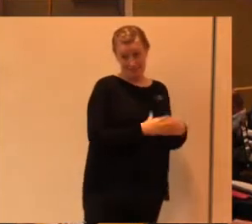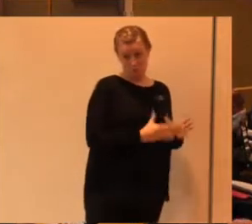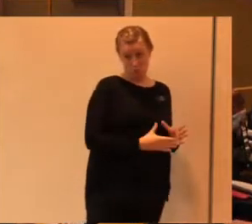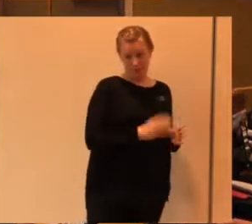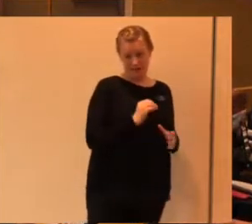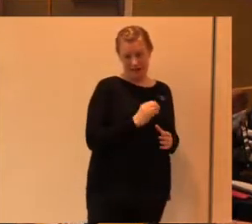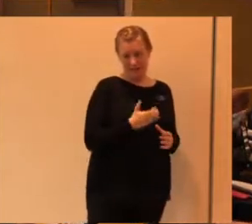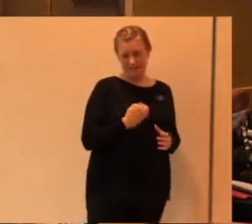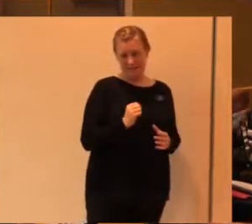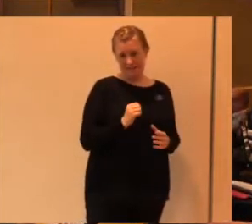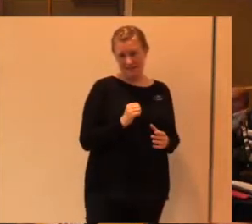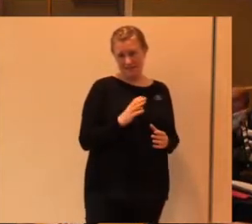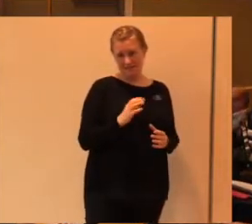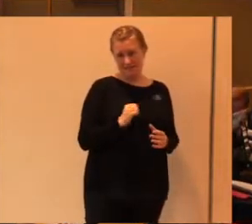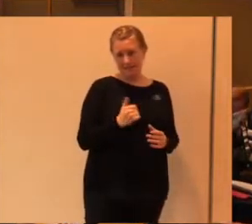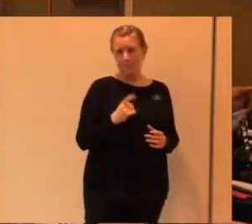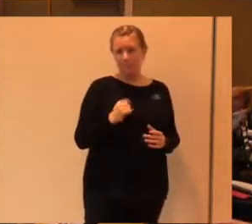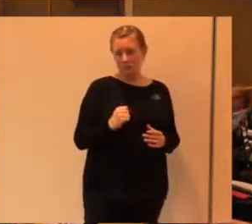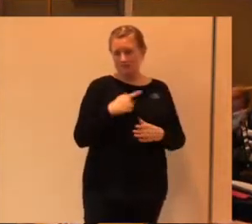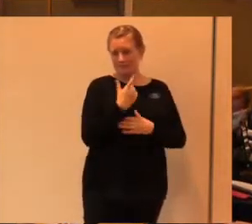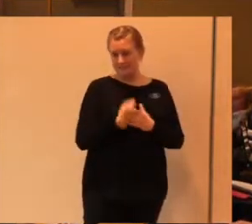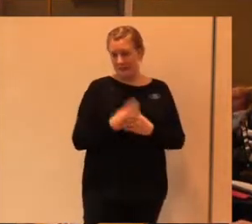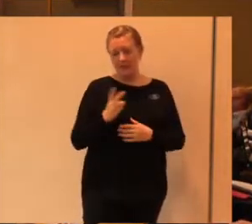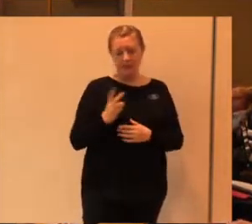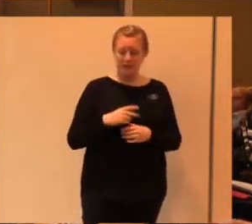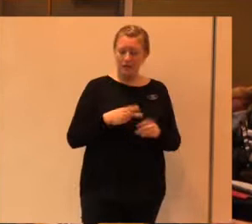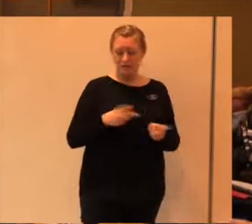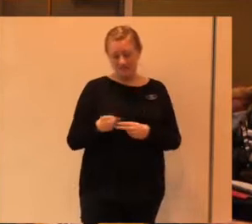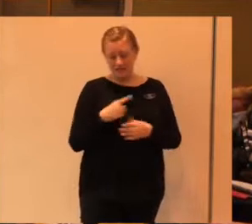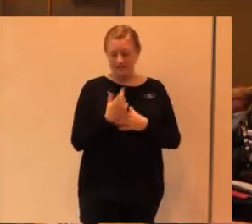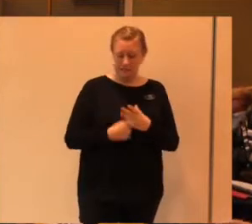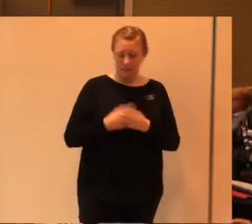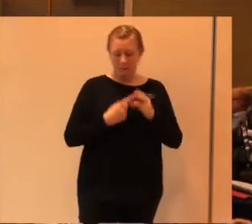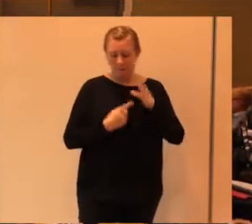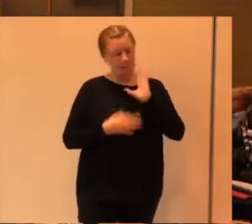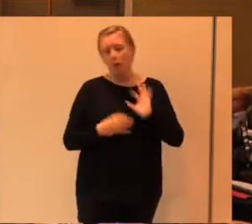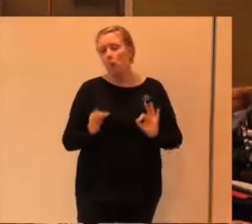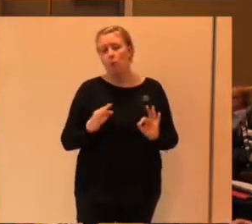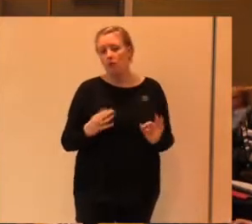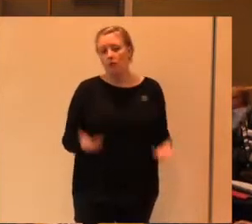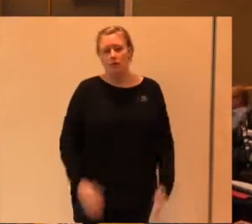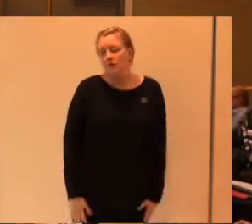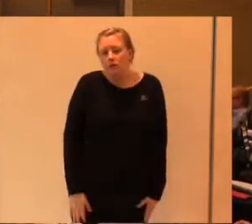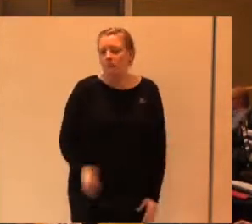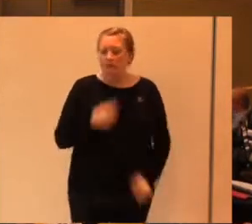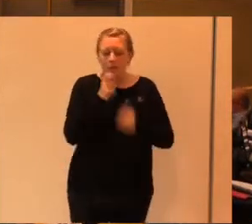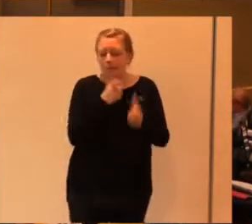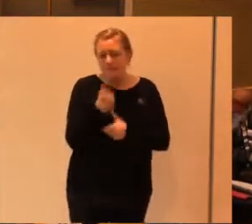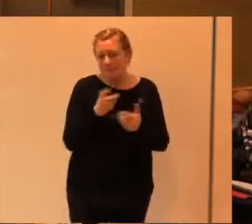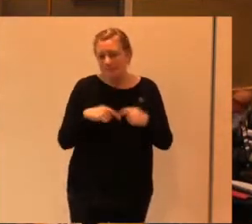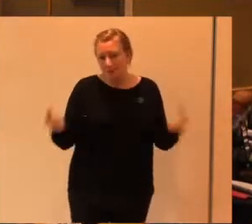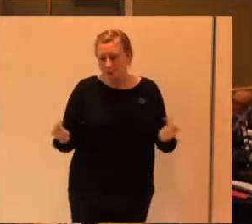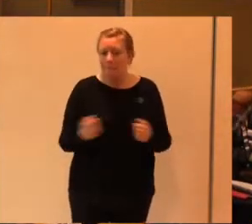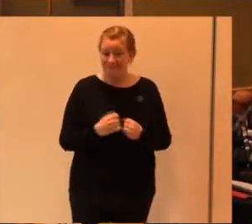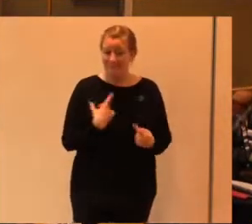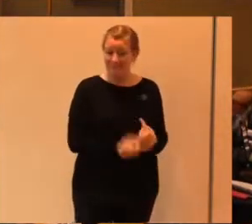accessible design eller universal design eller design för alla eller barrier-free design eller whatever design eller någonting annat